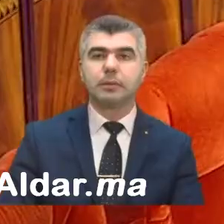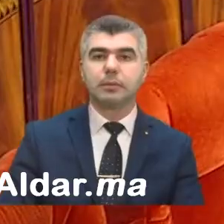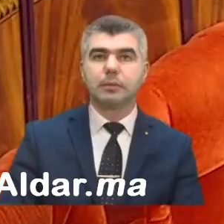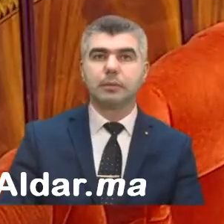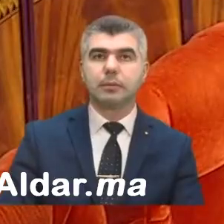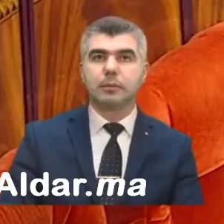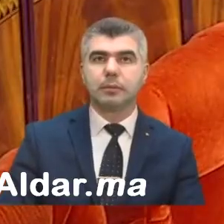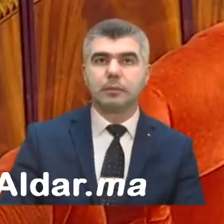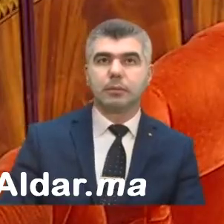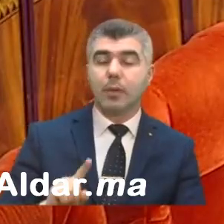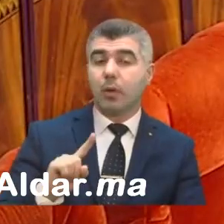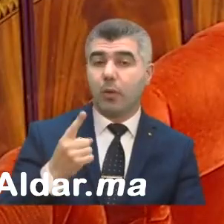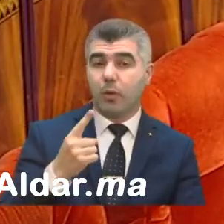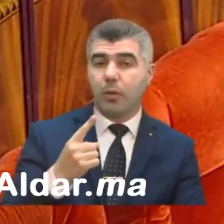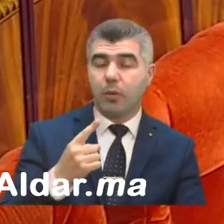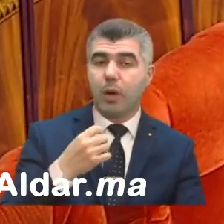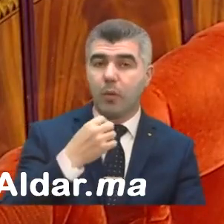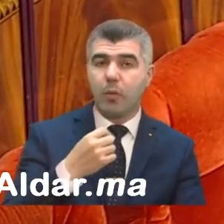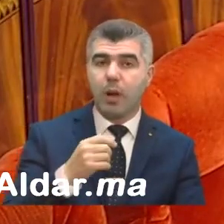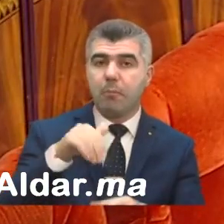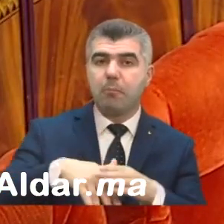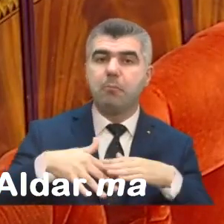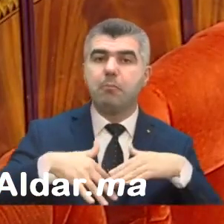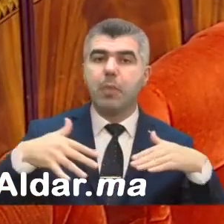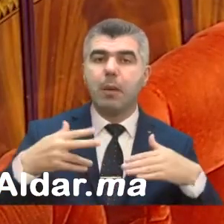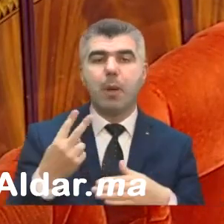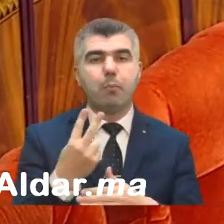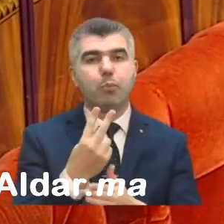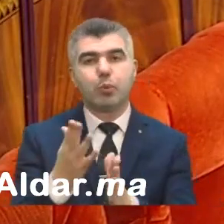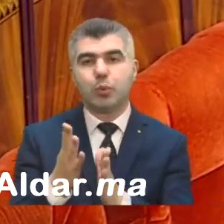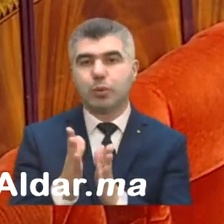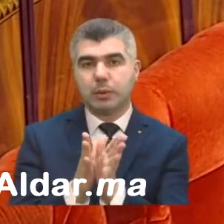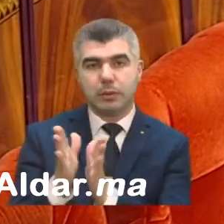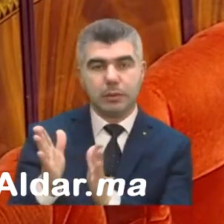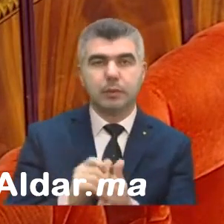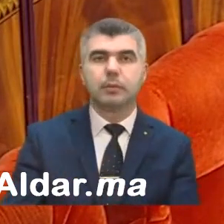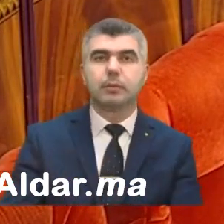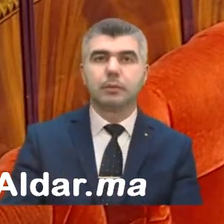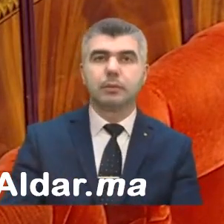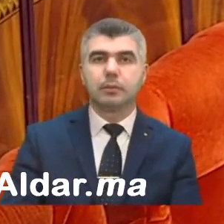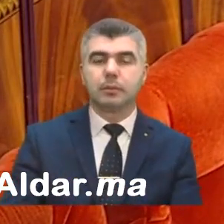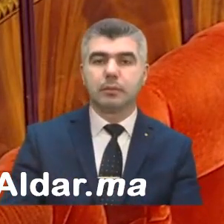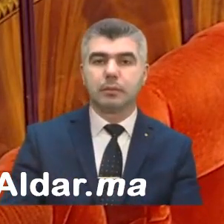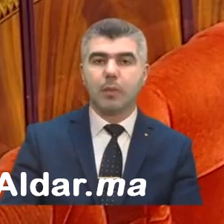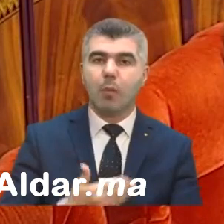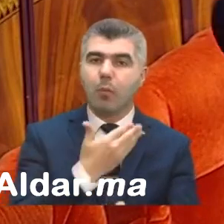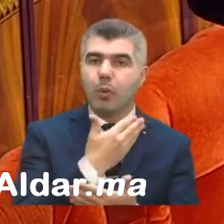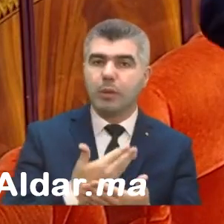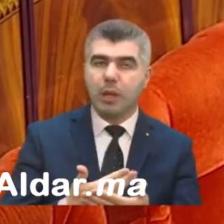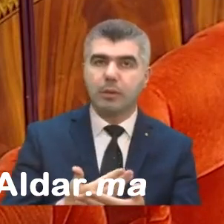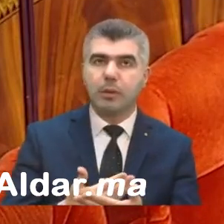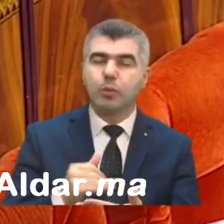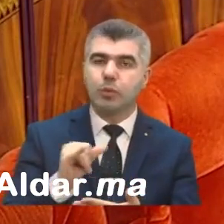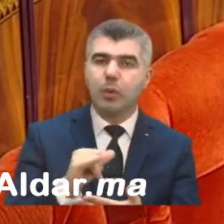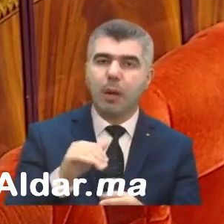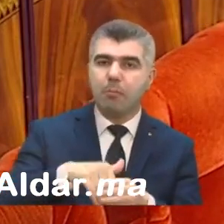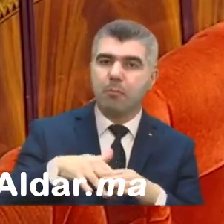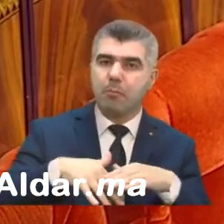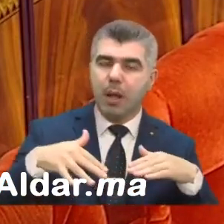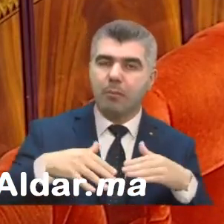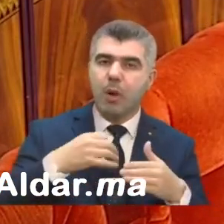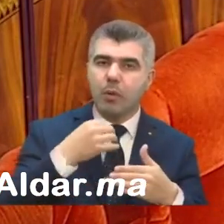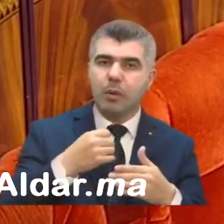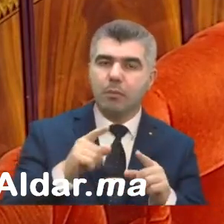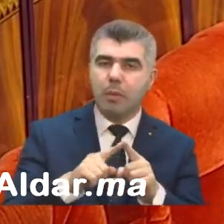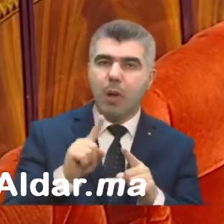ولأن أنا حينما تحدثت عن مجلسي البرلمان، تحدث عن مجلسي البرلمان سيد نيمو، ما غتورينيش شكون هو البرلمان، أنا هذا الشيء مدوز